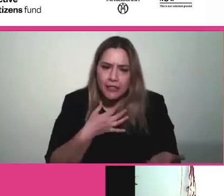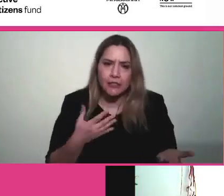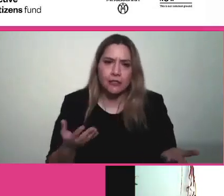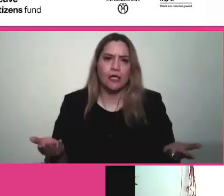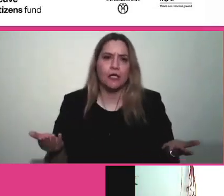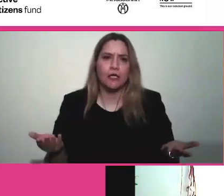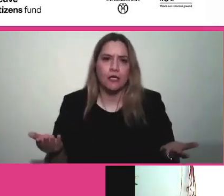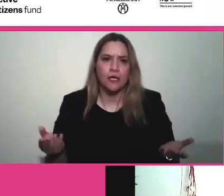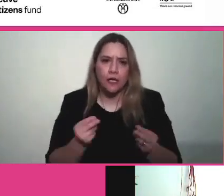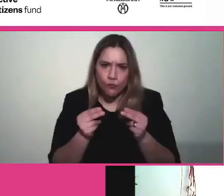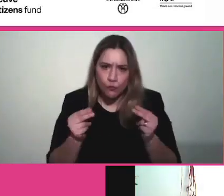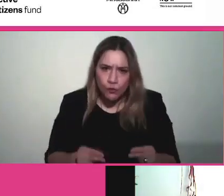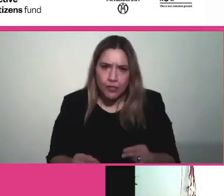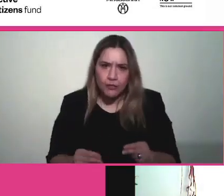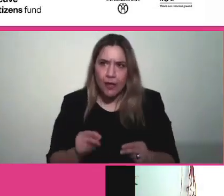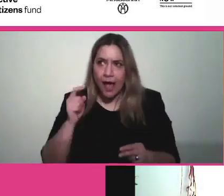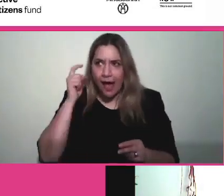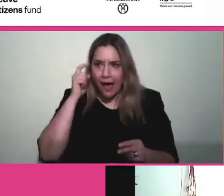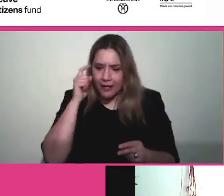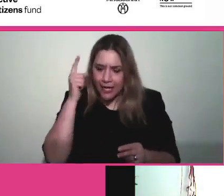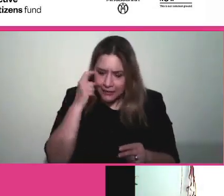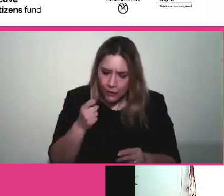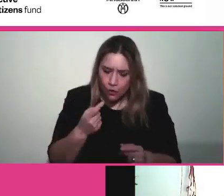για να υπάρχει και κίνητρο.